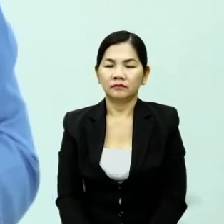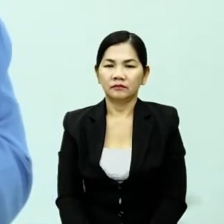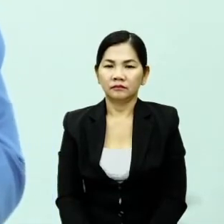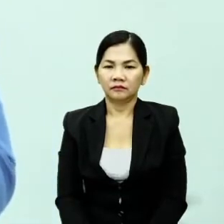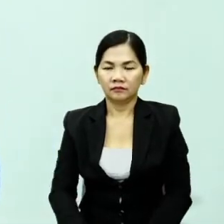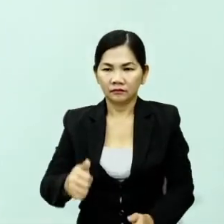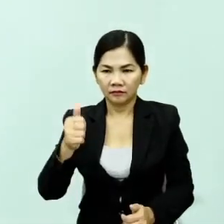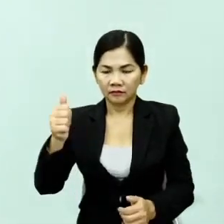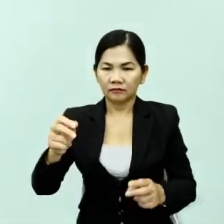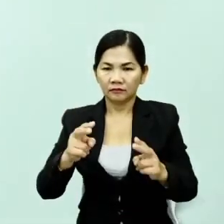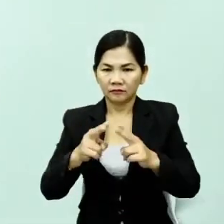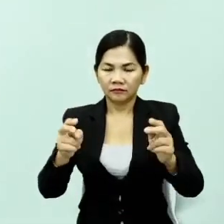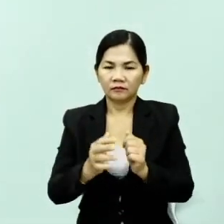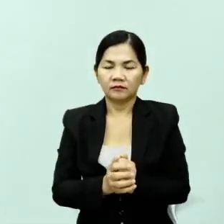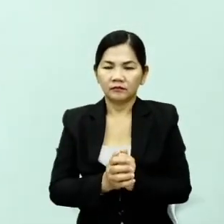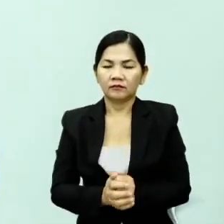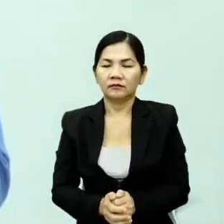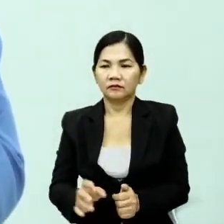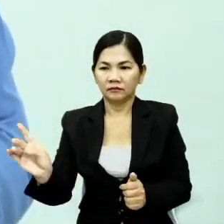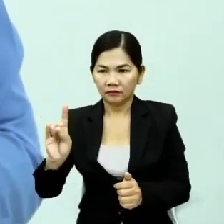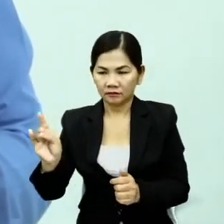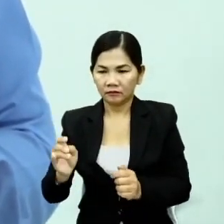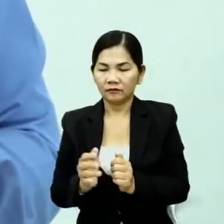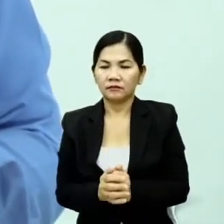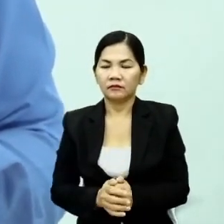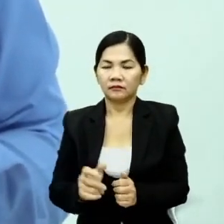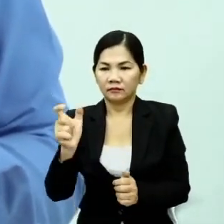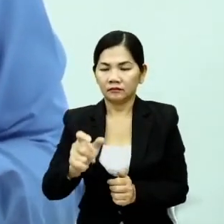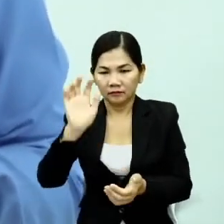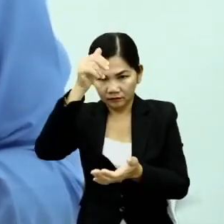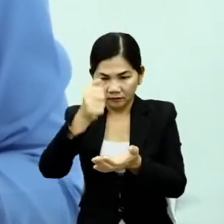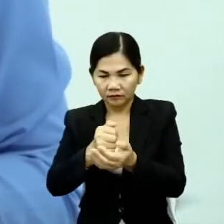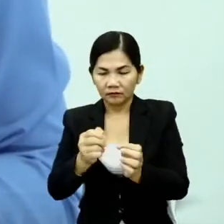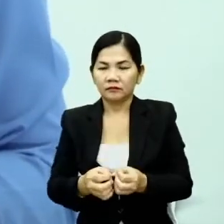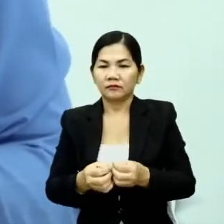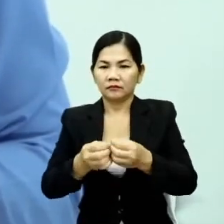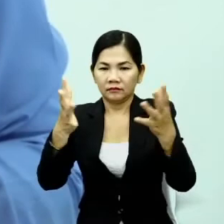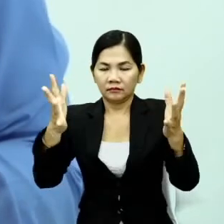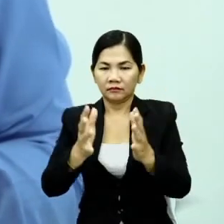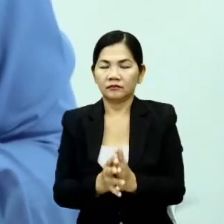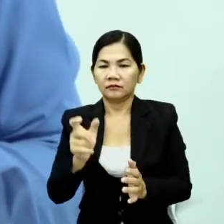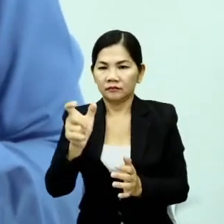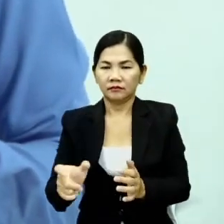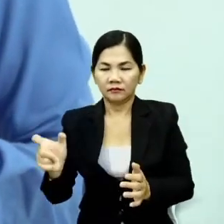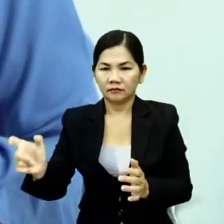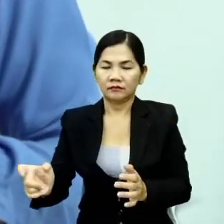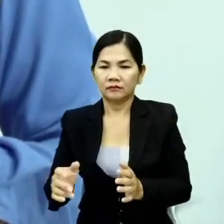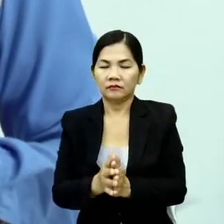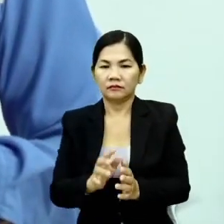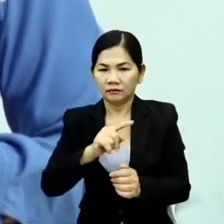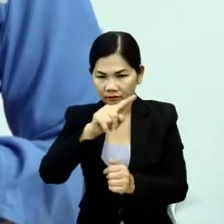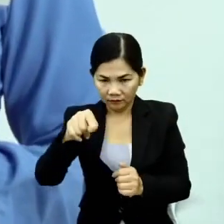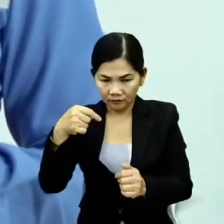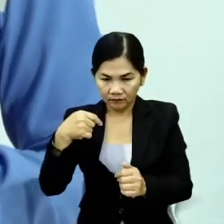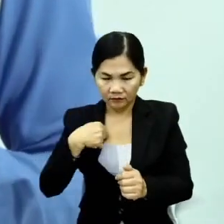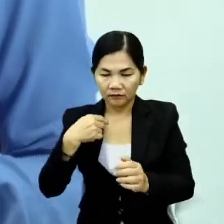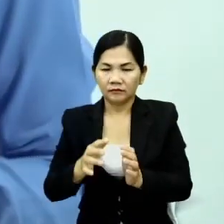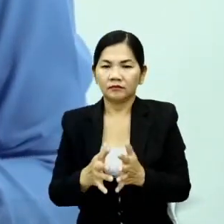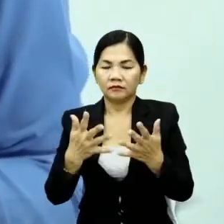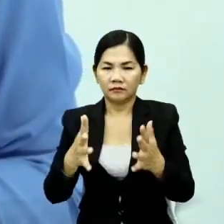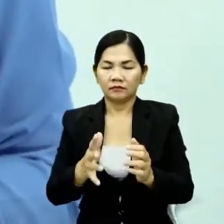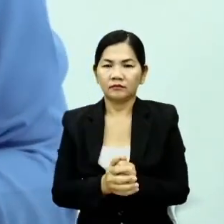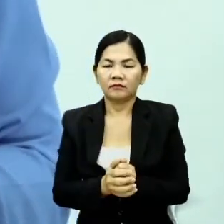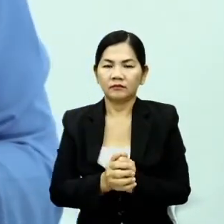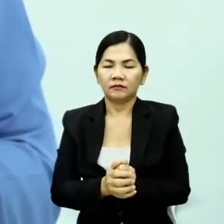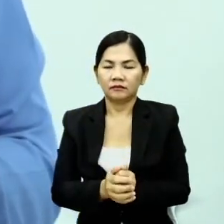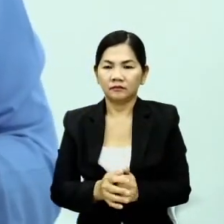cha lo nè con cha sát cha cứ đo cha pho pro giáo cha đàn giáng cha đo một nụ dường cha chẳng đo